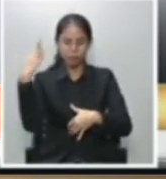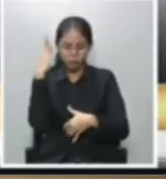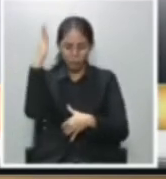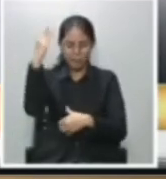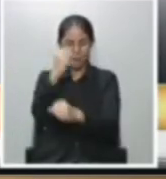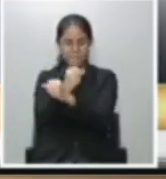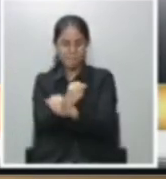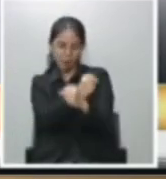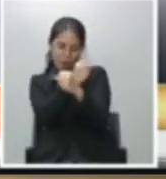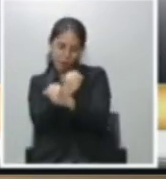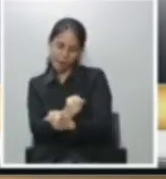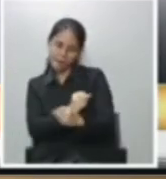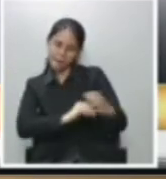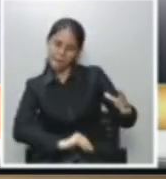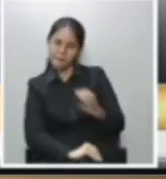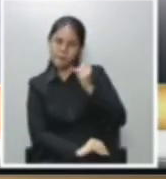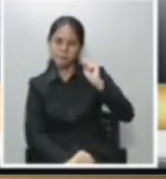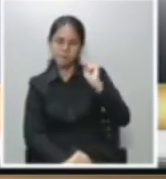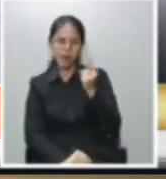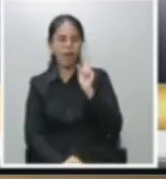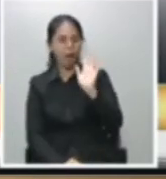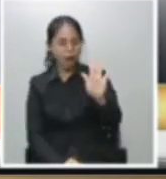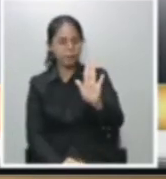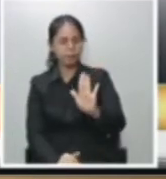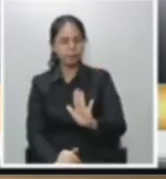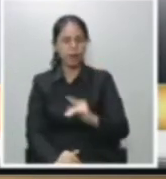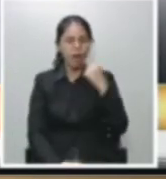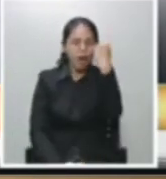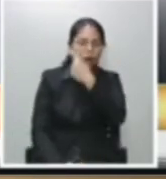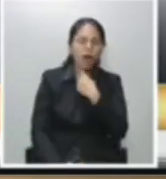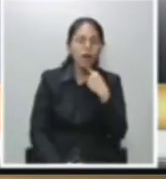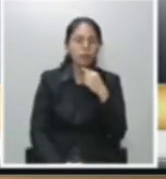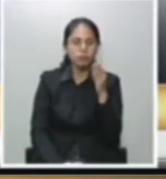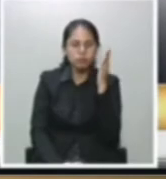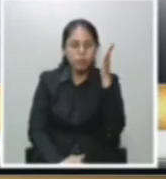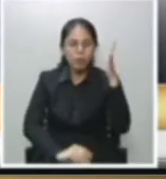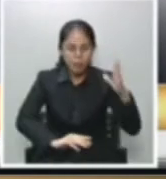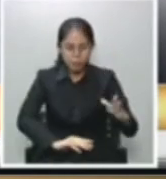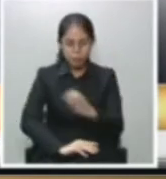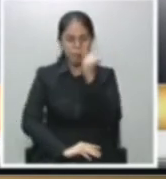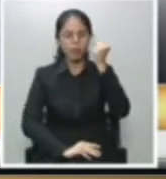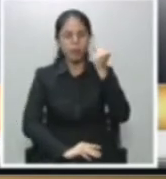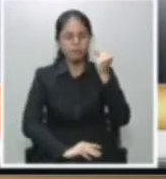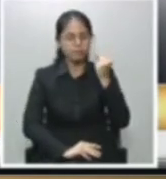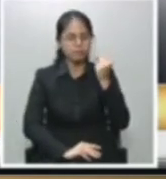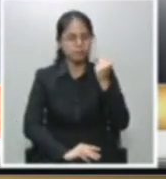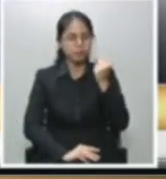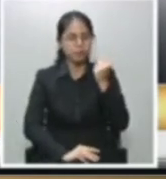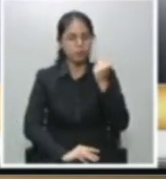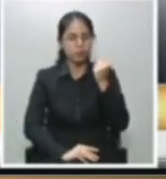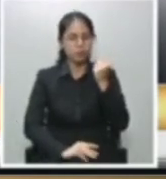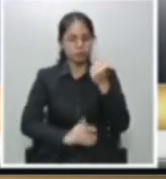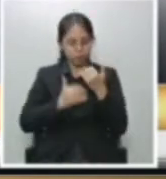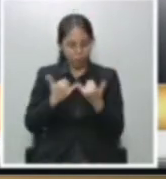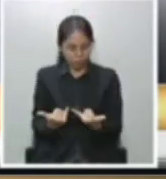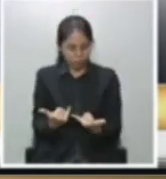องกันการยึดอำนาจเพราะว่าใครก็ตามที่มายึดอำนาจประเทศนี้ในเวล